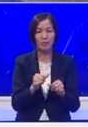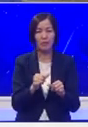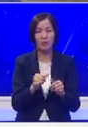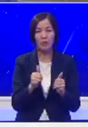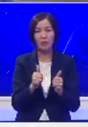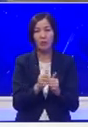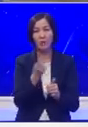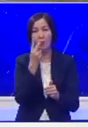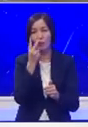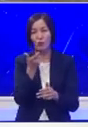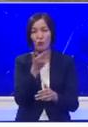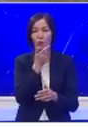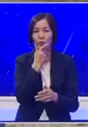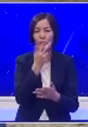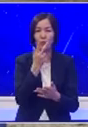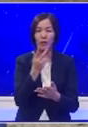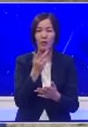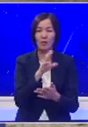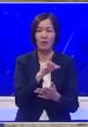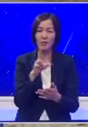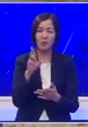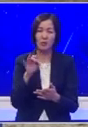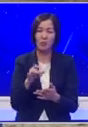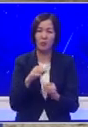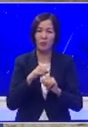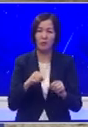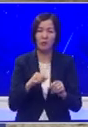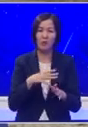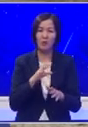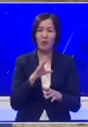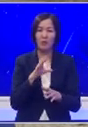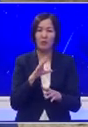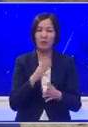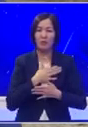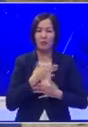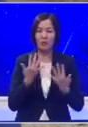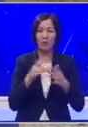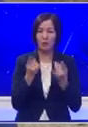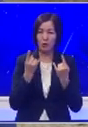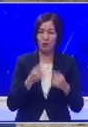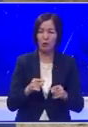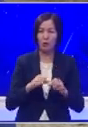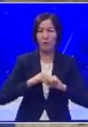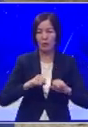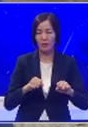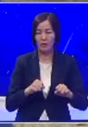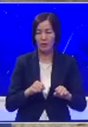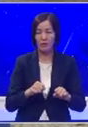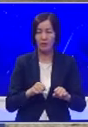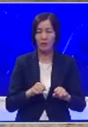ойлайды, тұлғаларды көріп, біреу айтады, "Мына Совет үкіметінің батыры." Біреу айтады, "Біздің ауданнан, біздің ауылдан, ошақтан шыққан